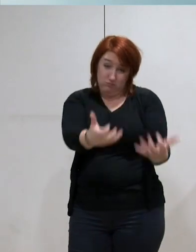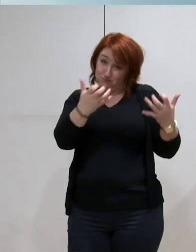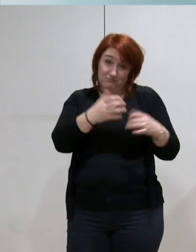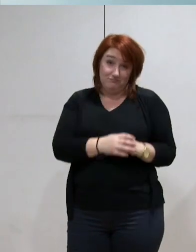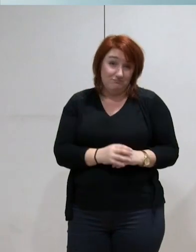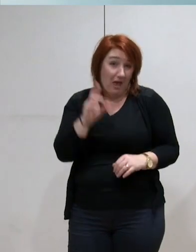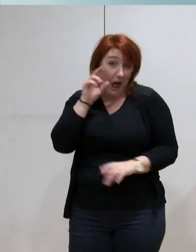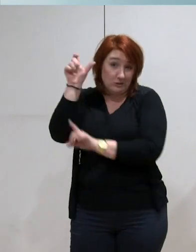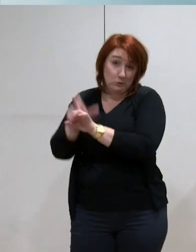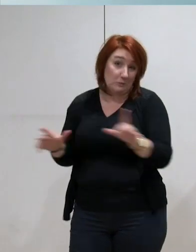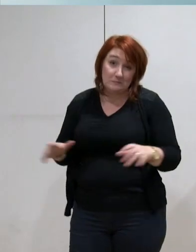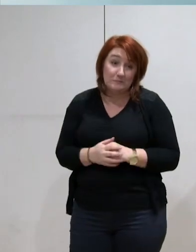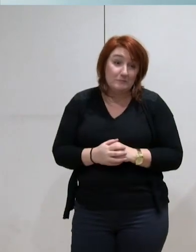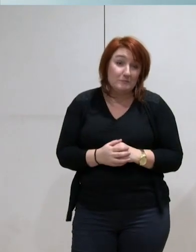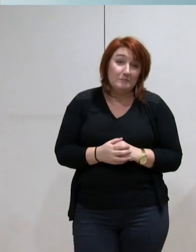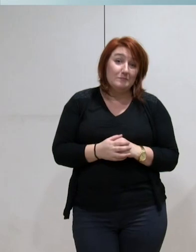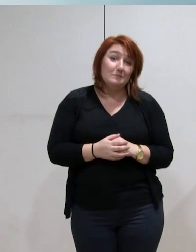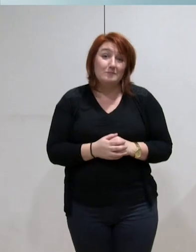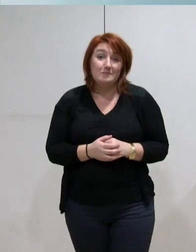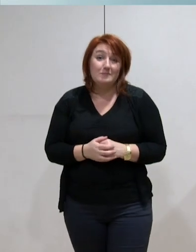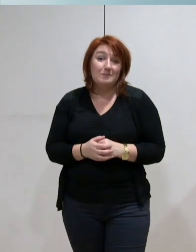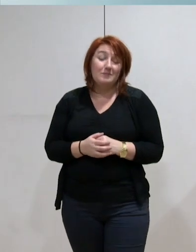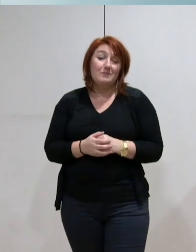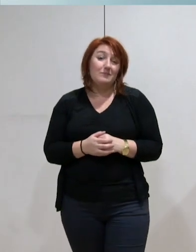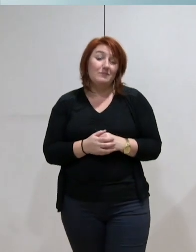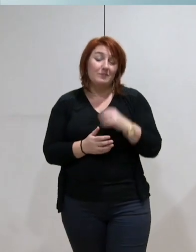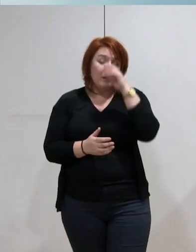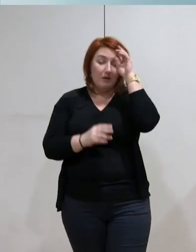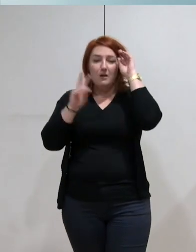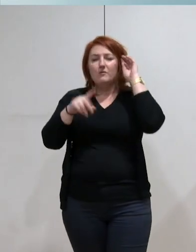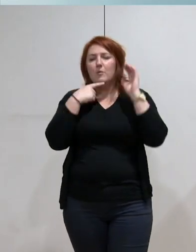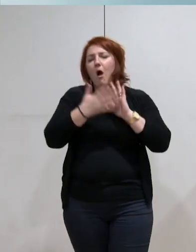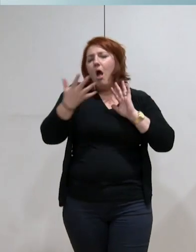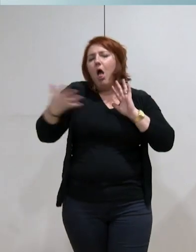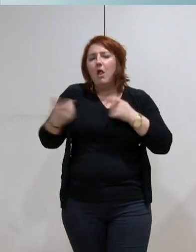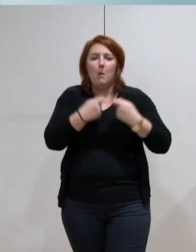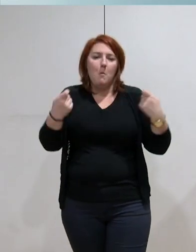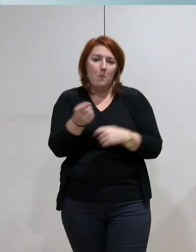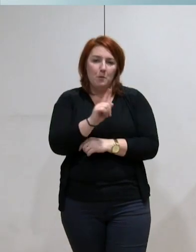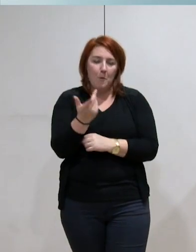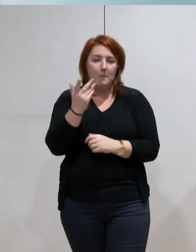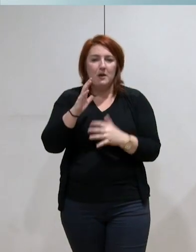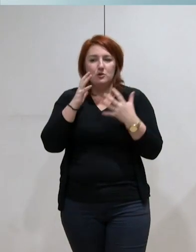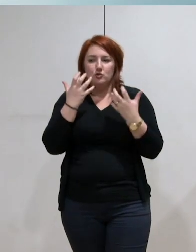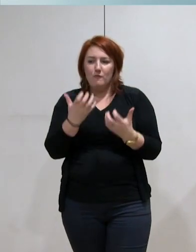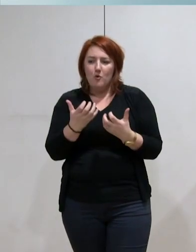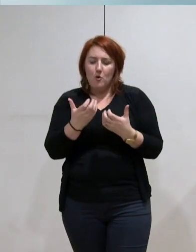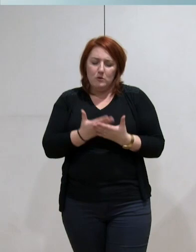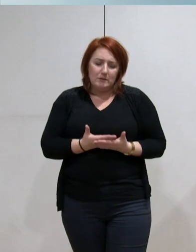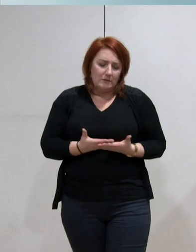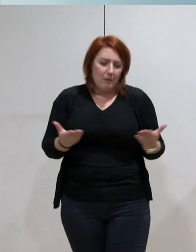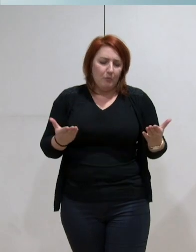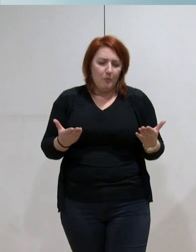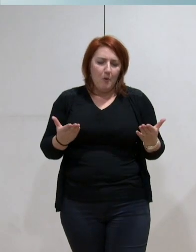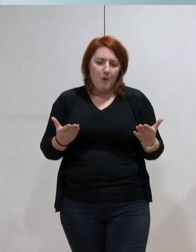alors voilà donc je vais pas moi me prolonger très longtemps je je voudrais simplement